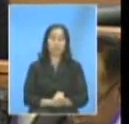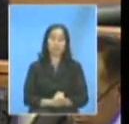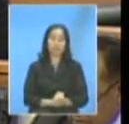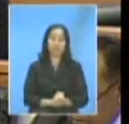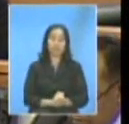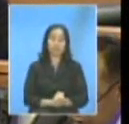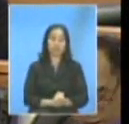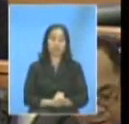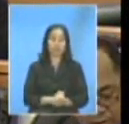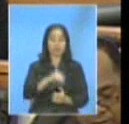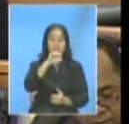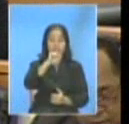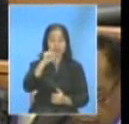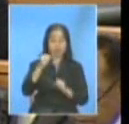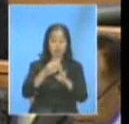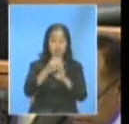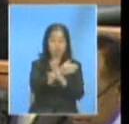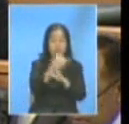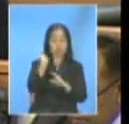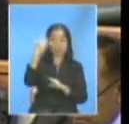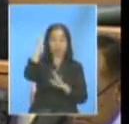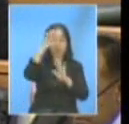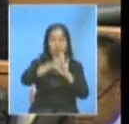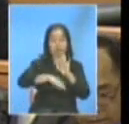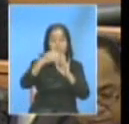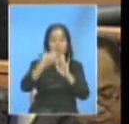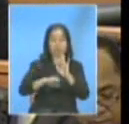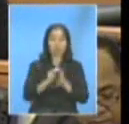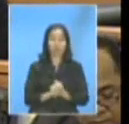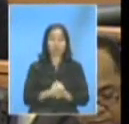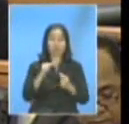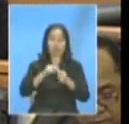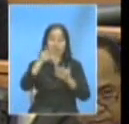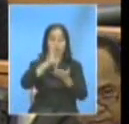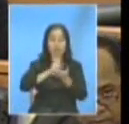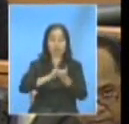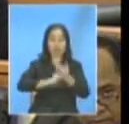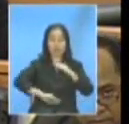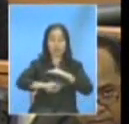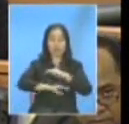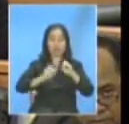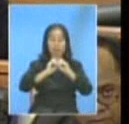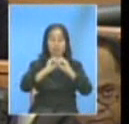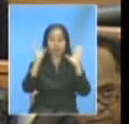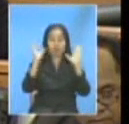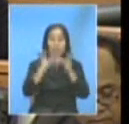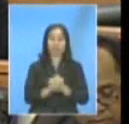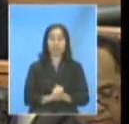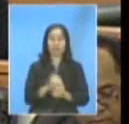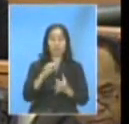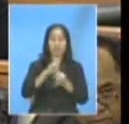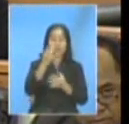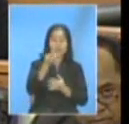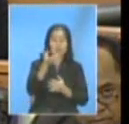ท่านสมาชิกซึ่งก่อนหน้าที่ผมได้ขึ้นมาอภิปรายก็มีหลักฐานข้อมูลทั้งข้าวของเรื่องข้าวเรื่องอะไรต่